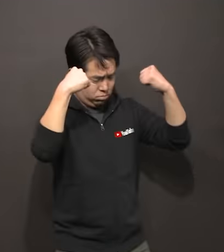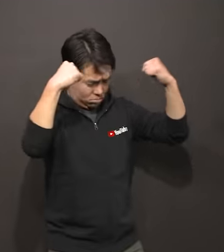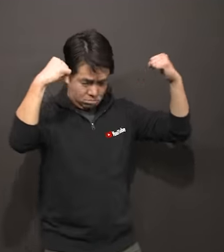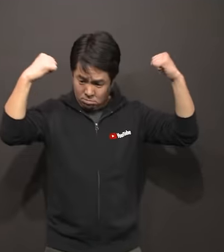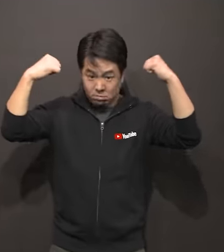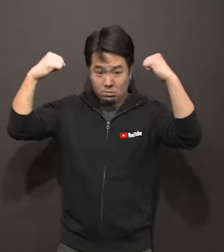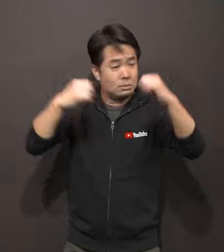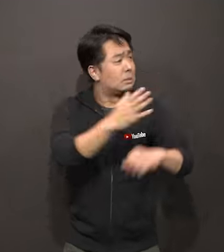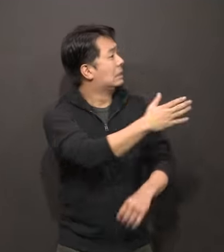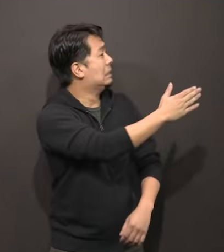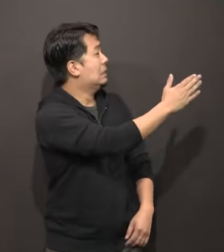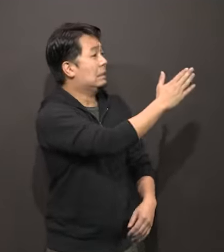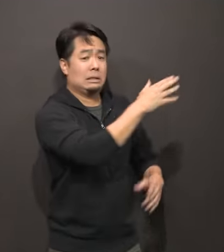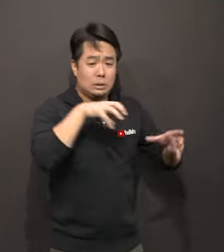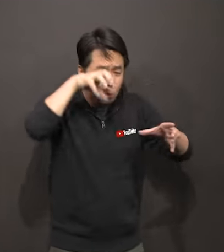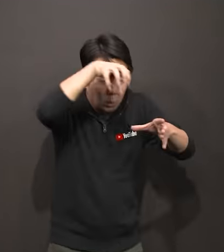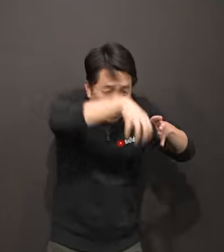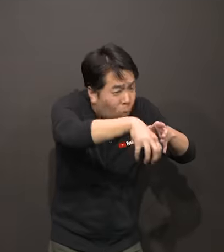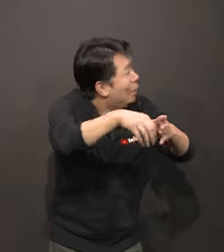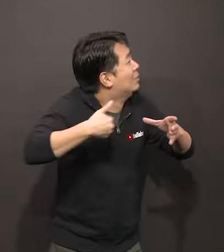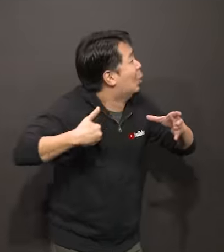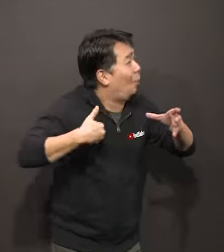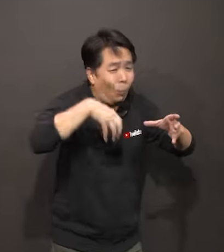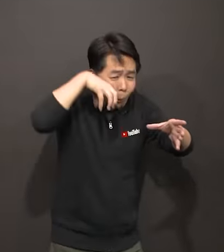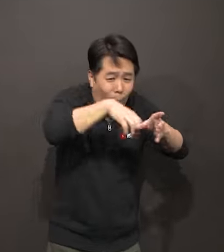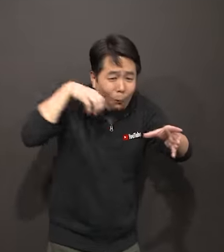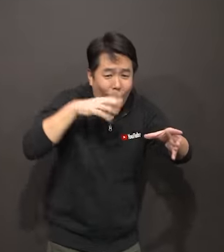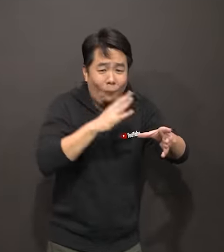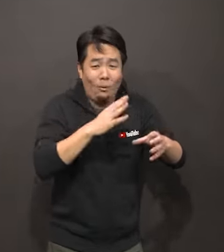오이걸 아아 오이! 오이! 오이걸 features